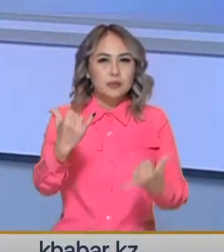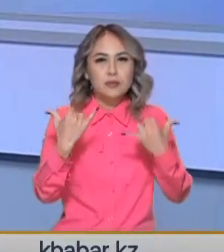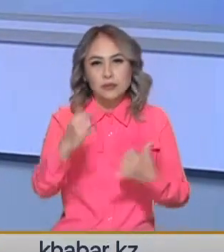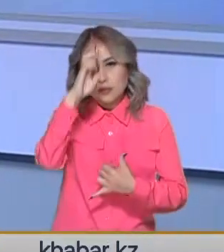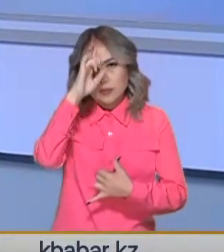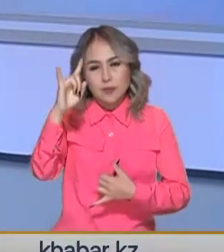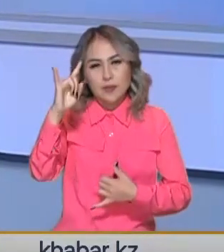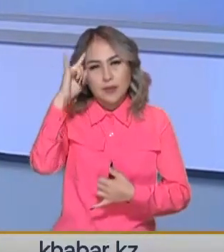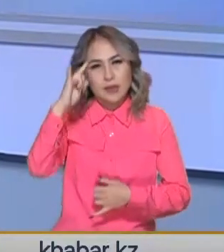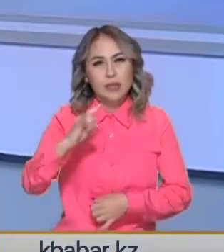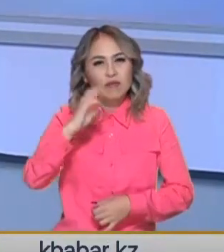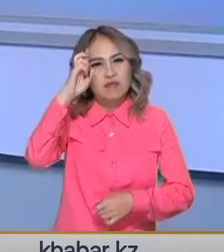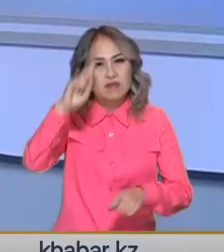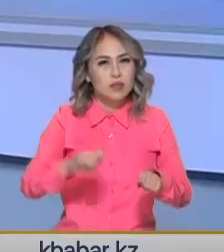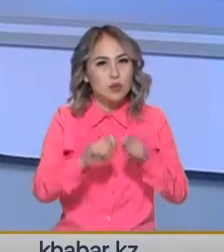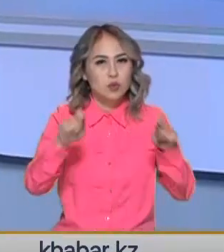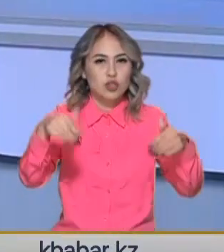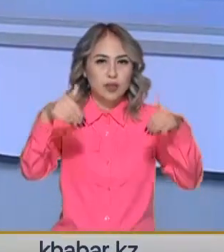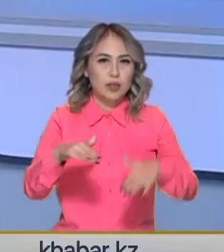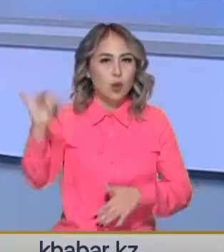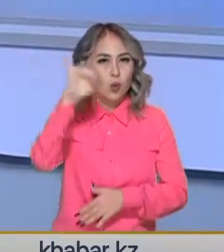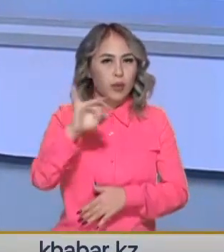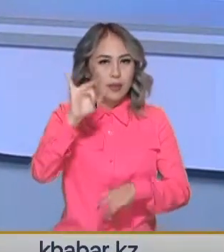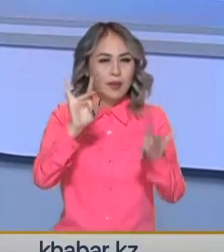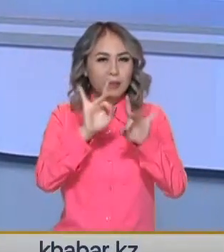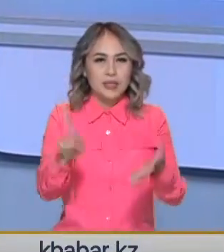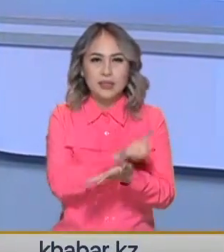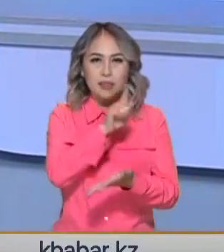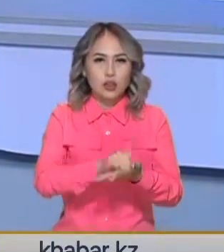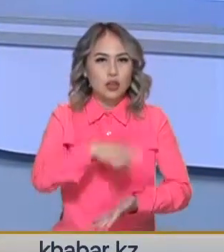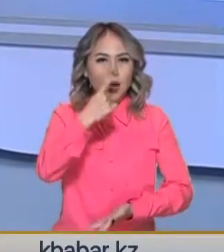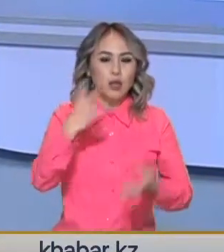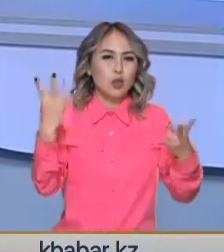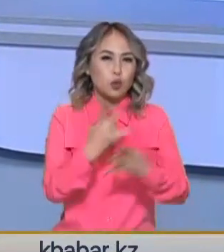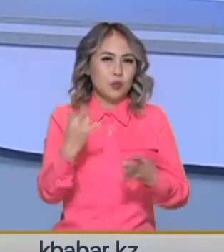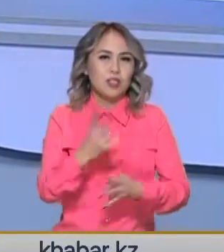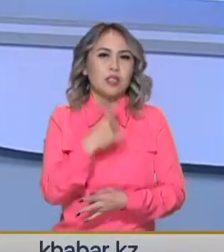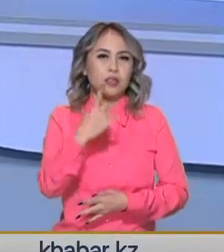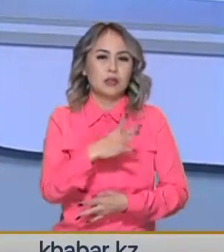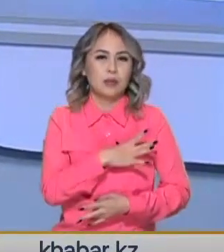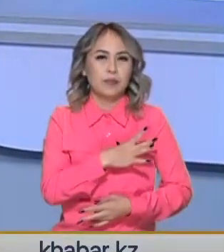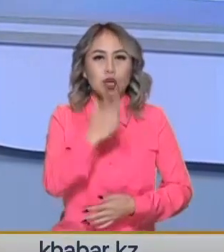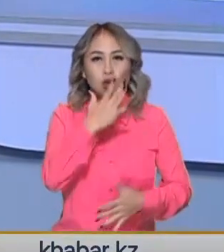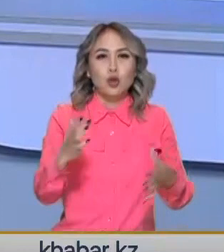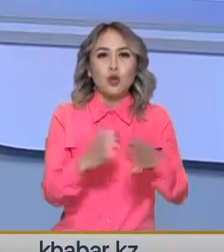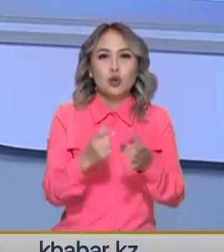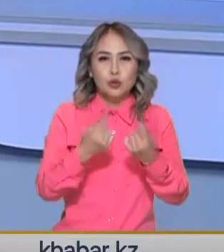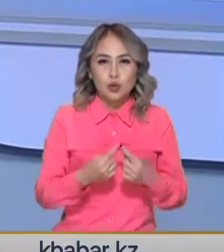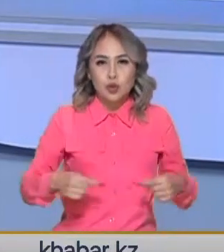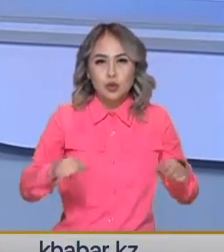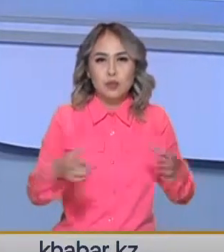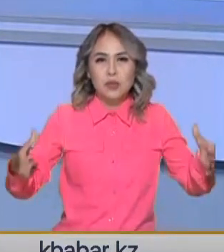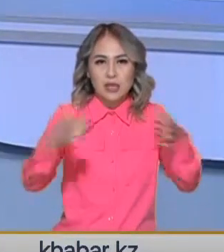қазіргі қазақ мемлекетін құру ісінде шешуші тарихи рөл атқарғанын міндетті түрде айтуымыз қажет деді.